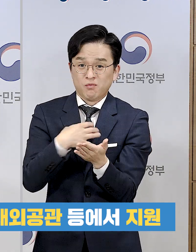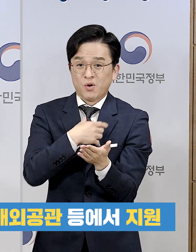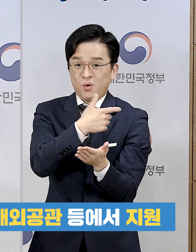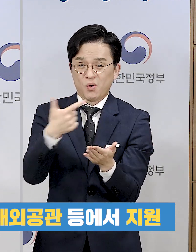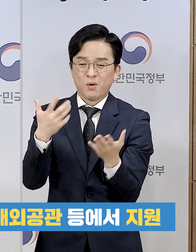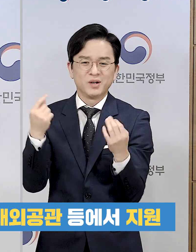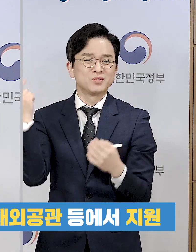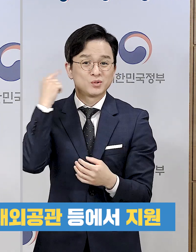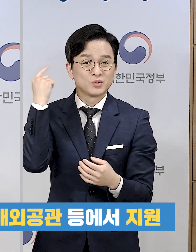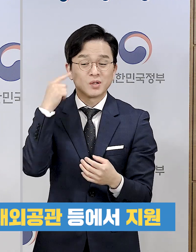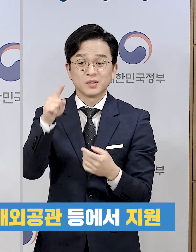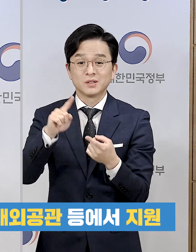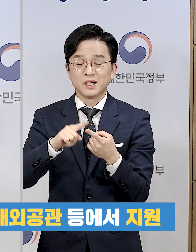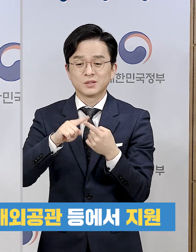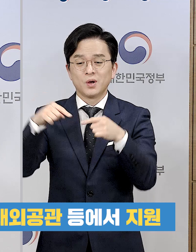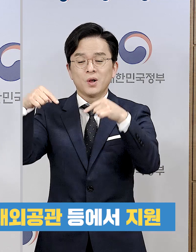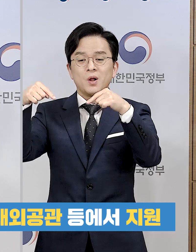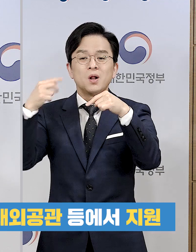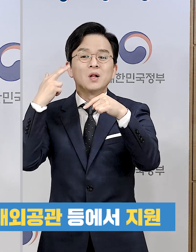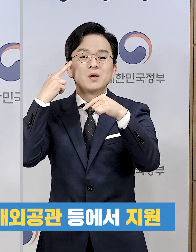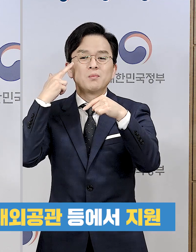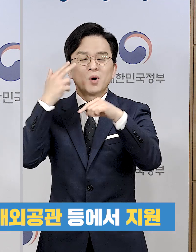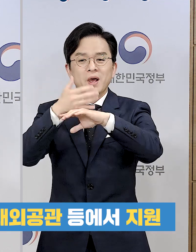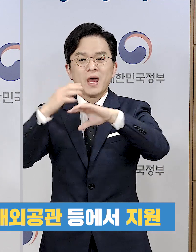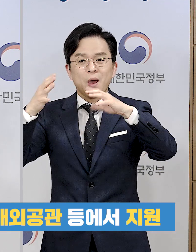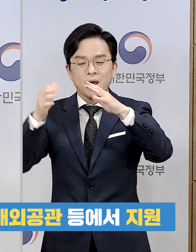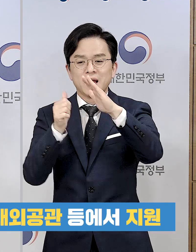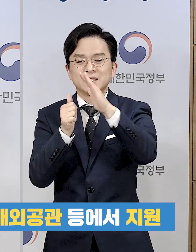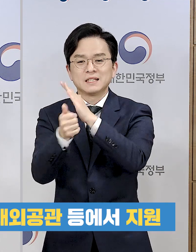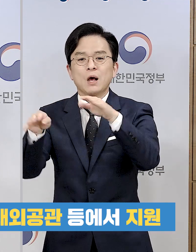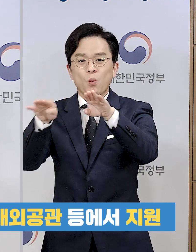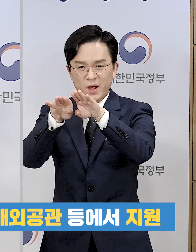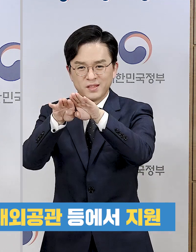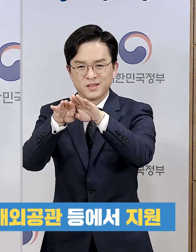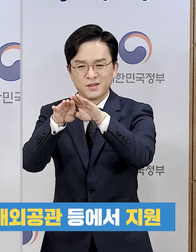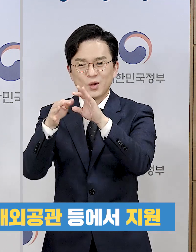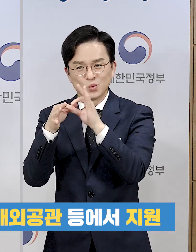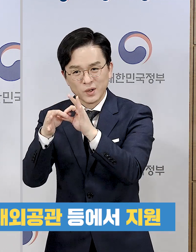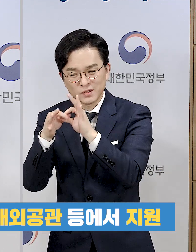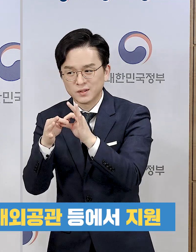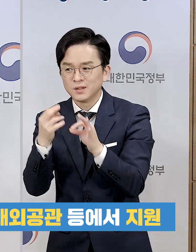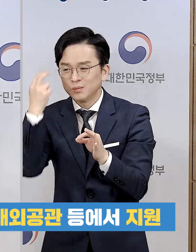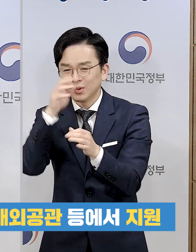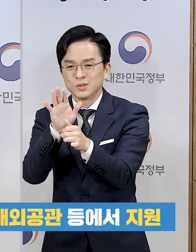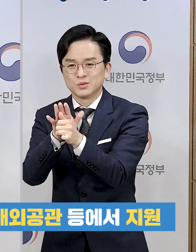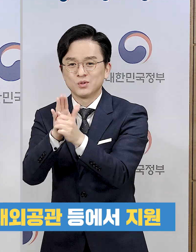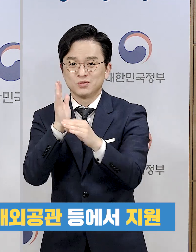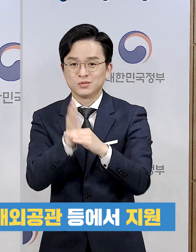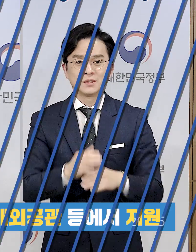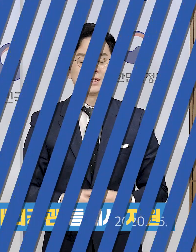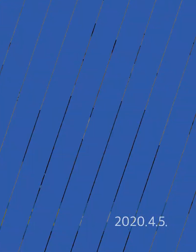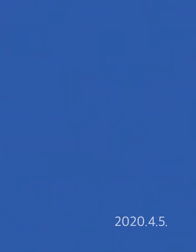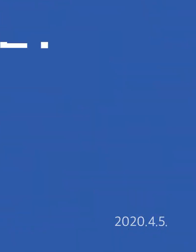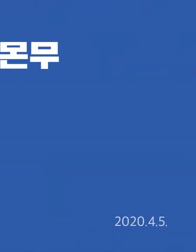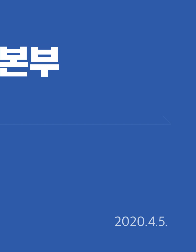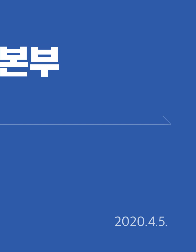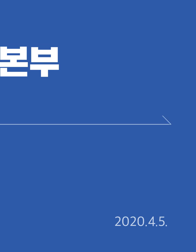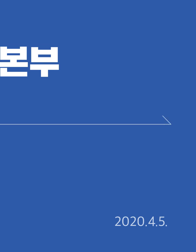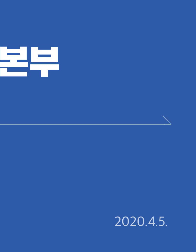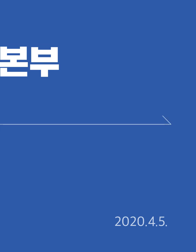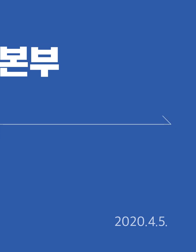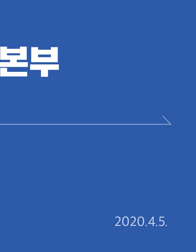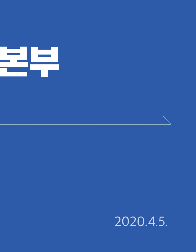여러 서비스를 하고 있을 거고 그 사항에 대해서는 외교부 쪽 소관이라서 지금 좀 파악되는 대로 다시 좀 알려드리도록 하겠습니다.